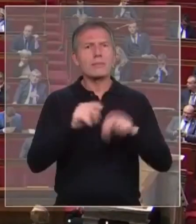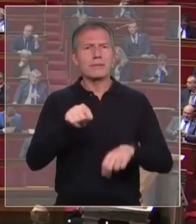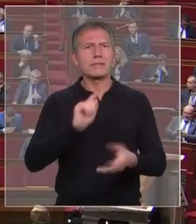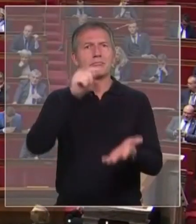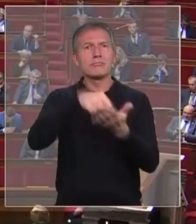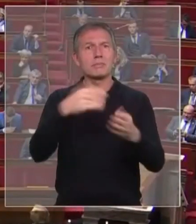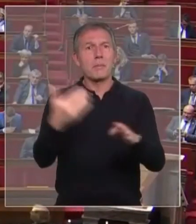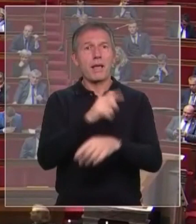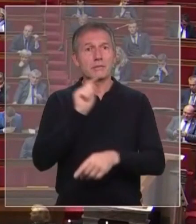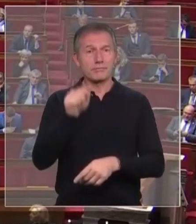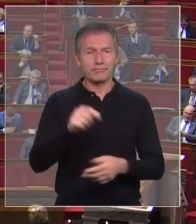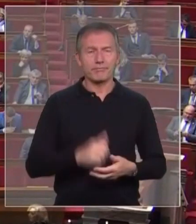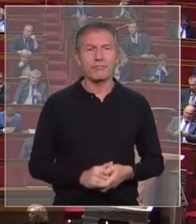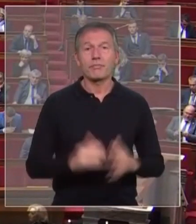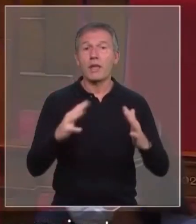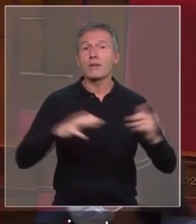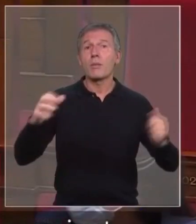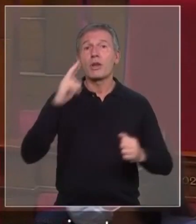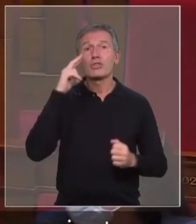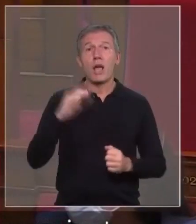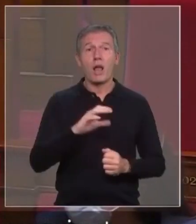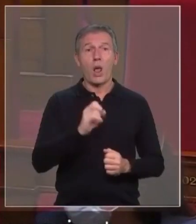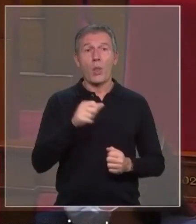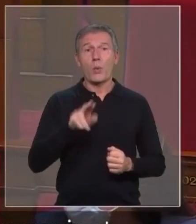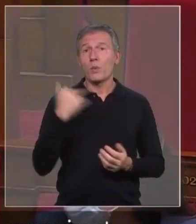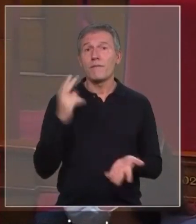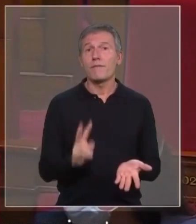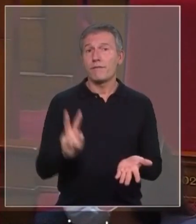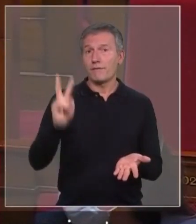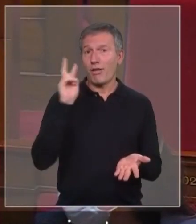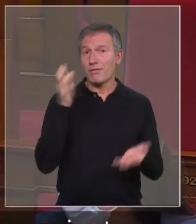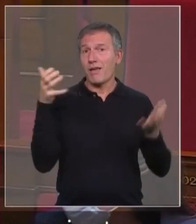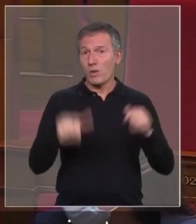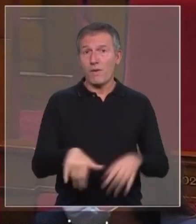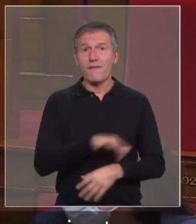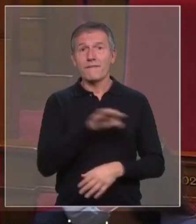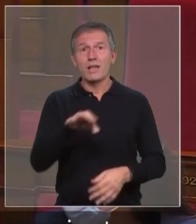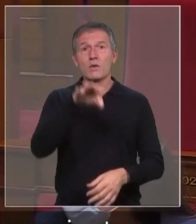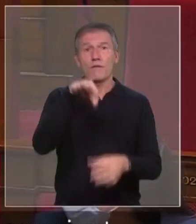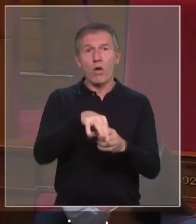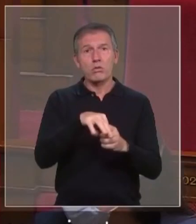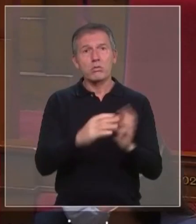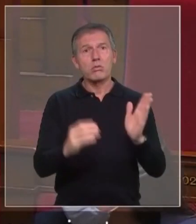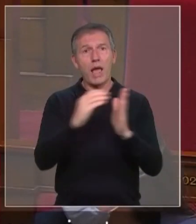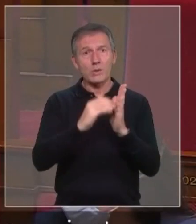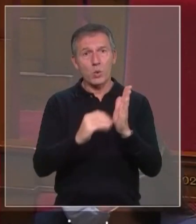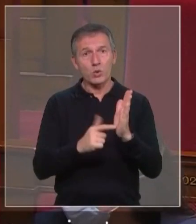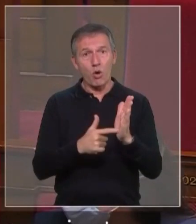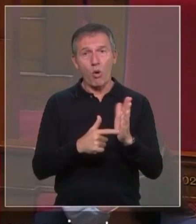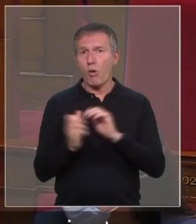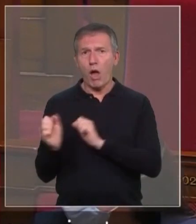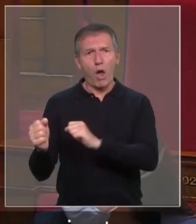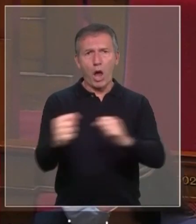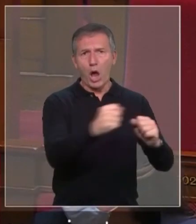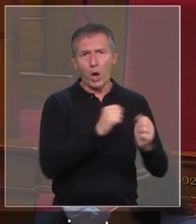sens, lors de l'Assemblée générale des Nations unies réunie vendredi dernier, la France a voté une résolution largement